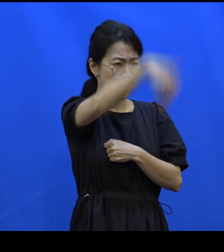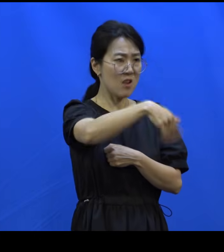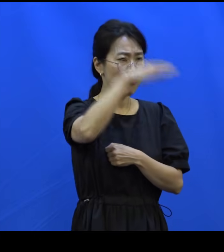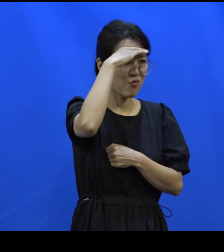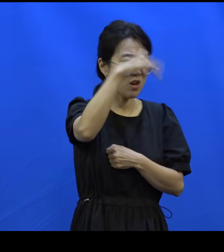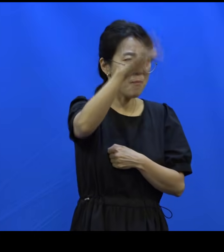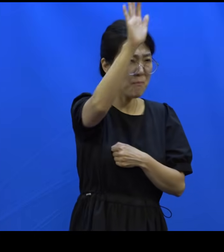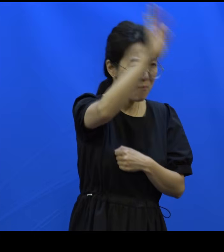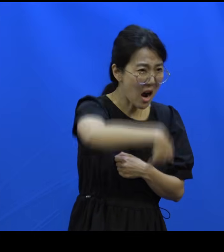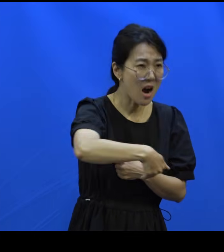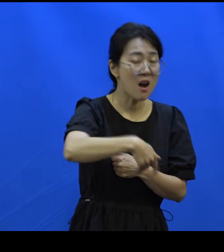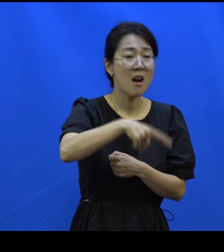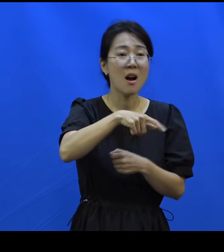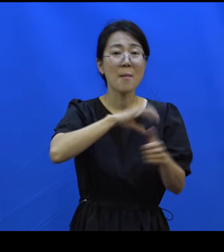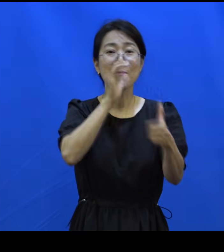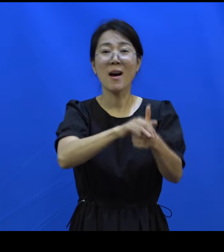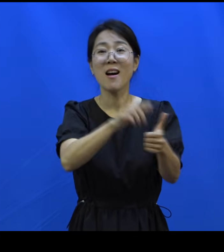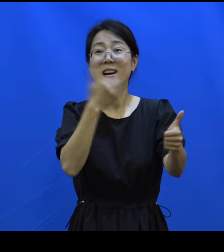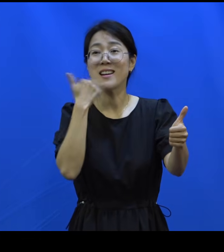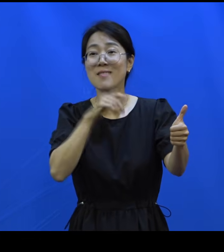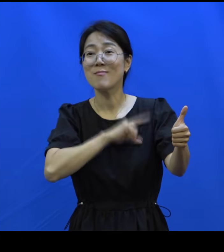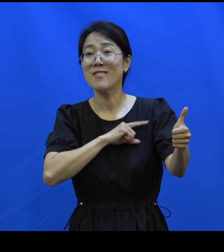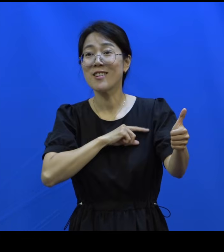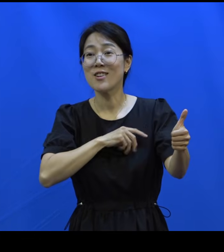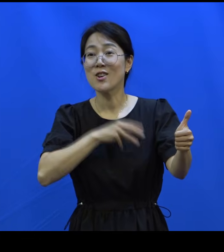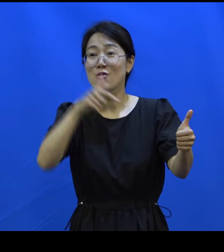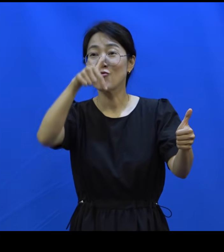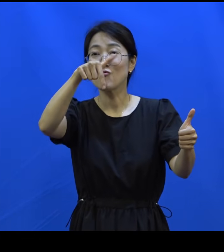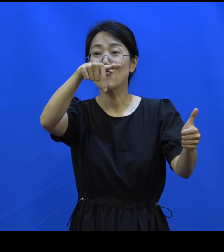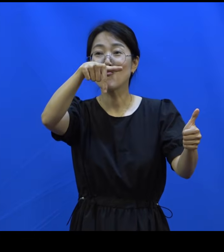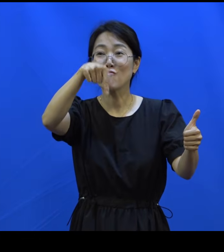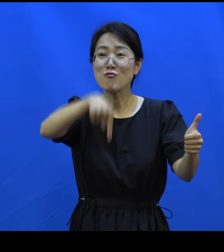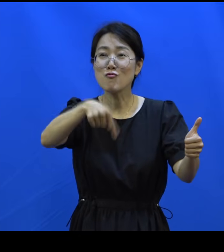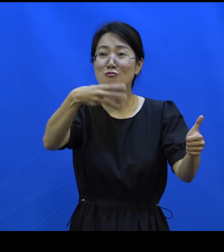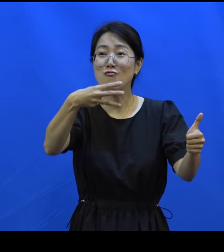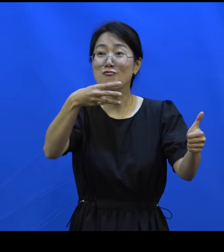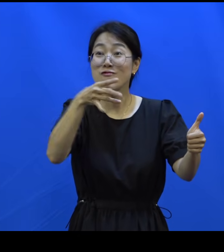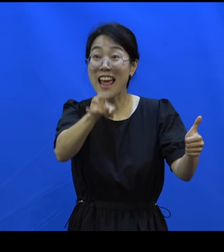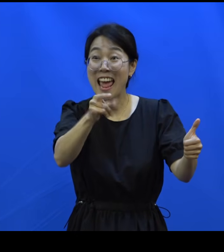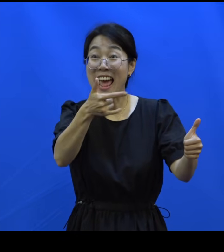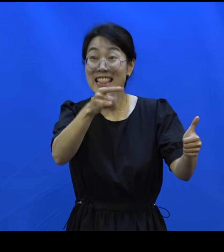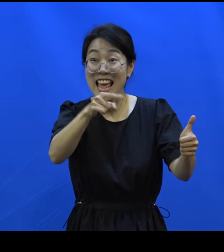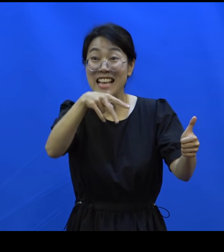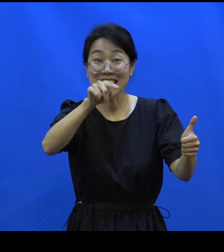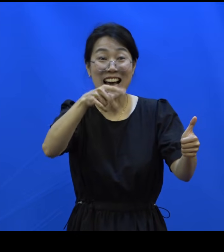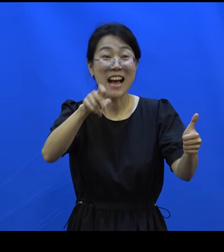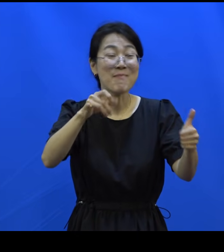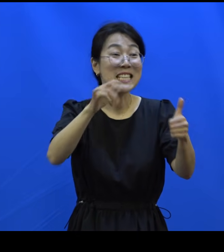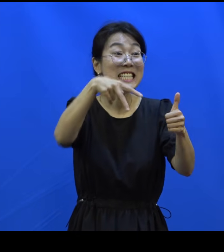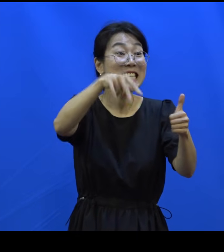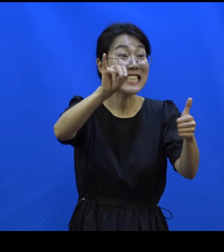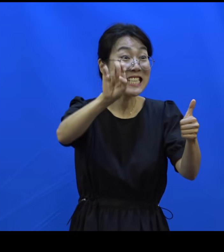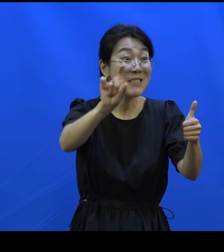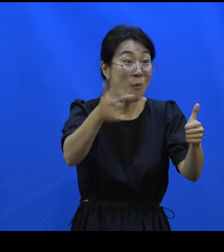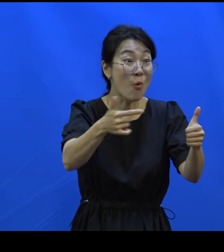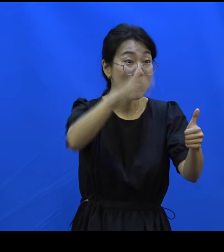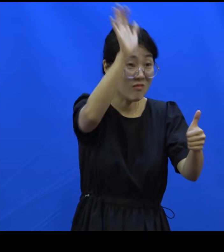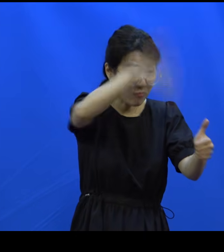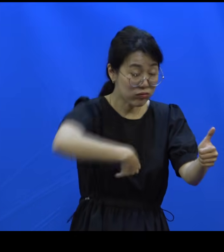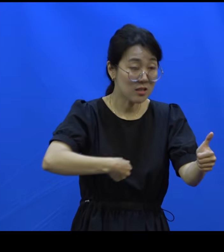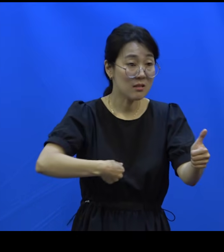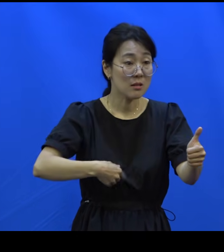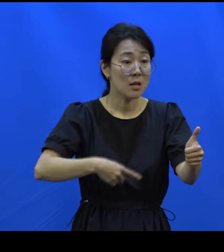바로 구레네 사람 시몬이라는 사람이에요. 그런데 억지로 십자가를 졌습니다. 바로 이거예요, 여러분.